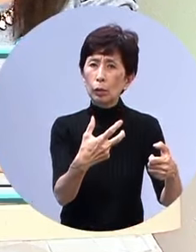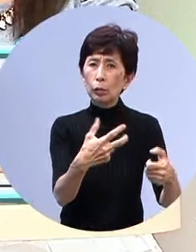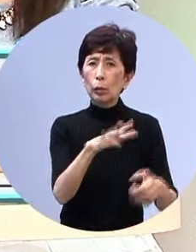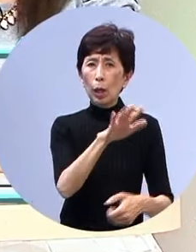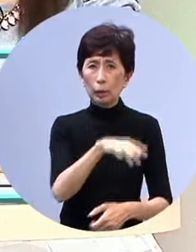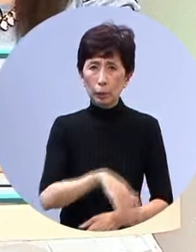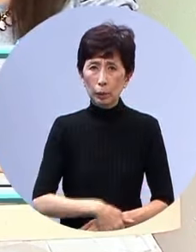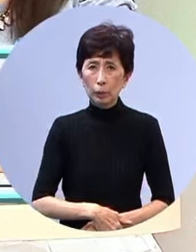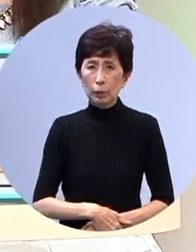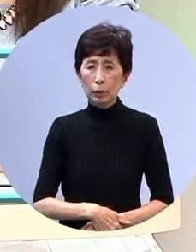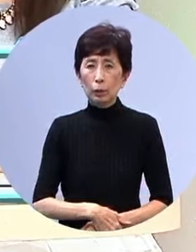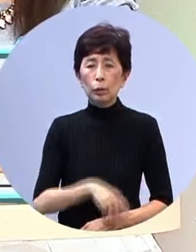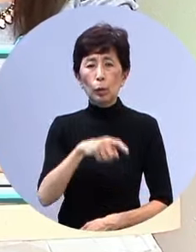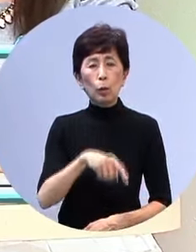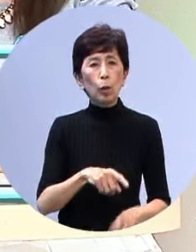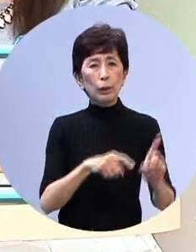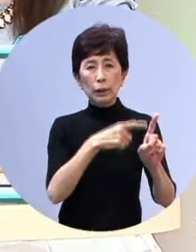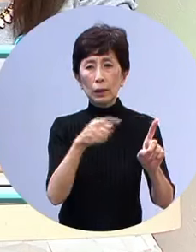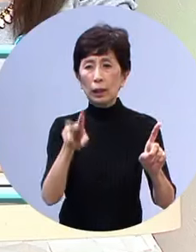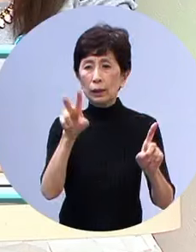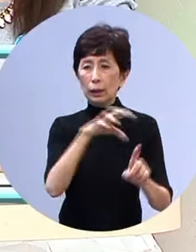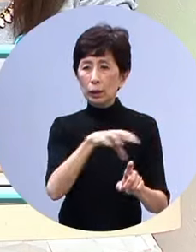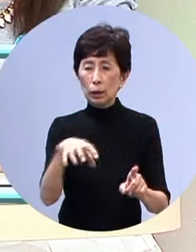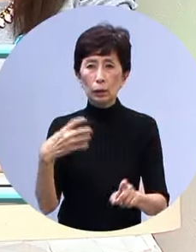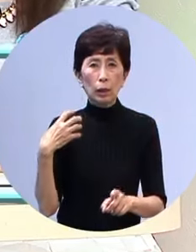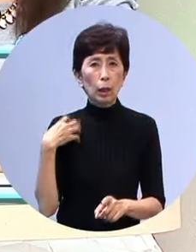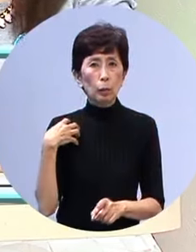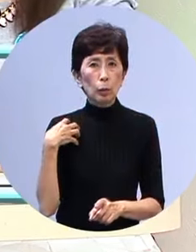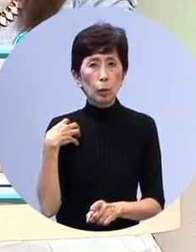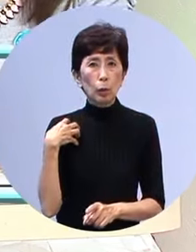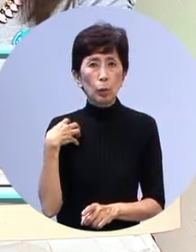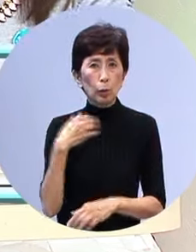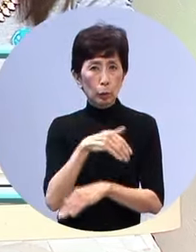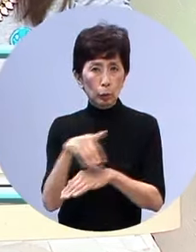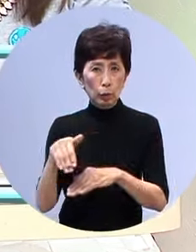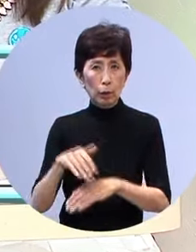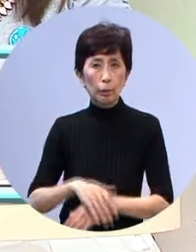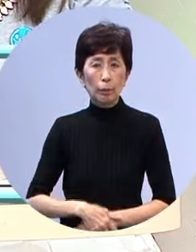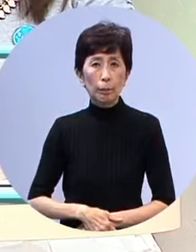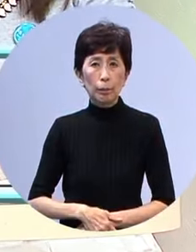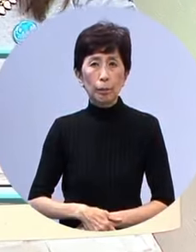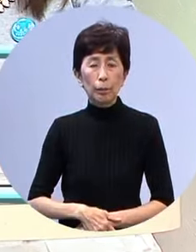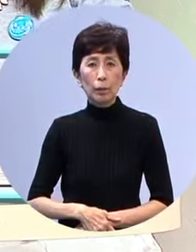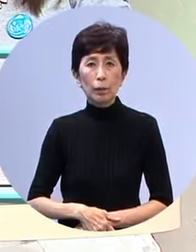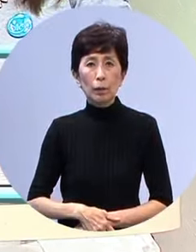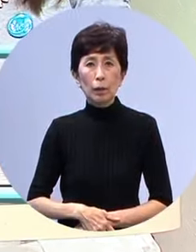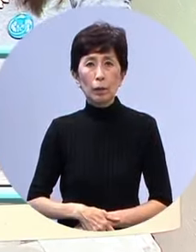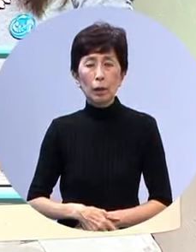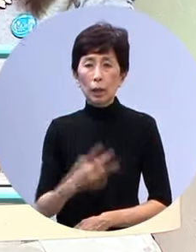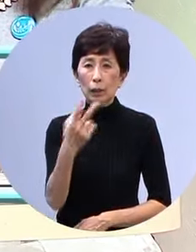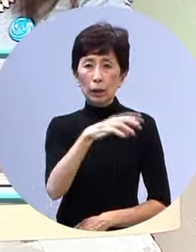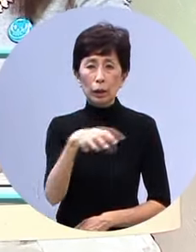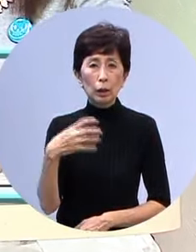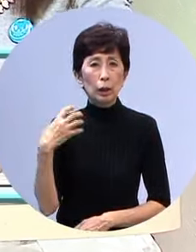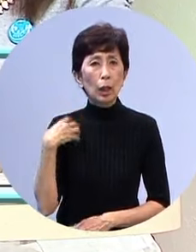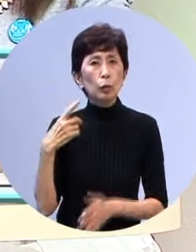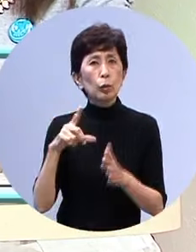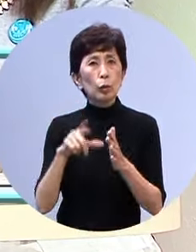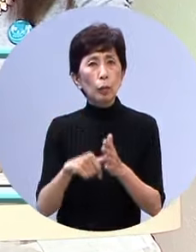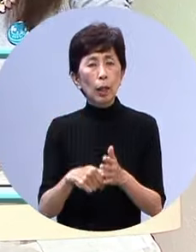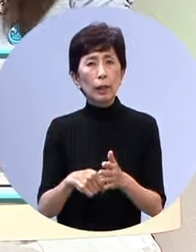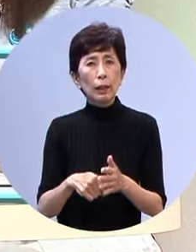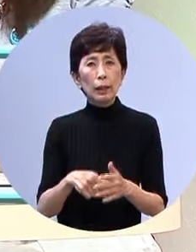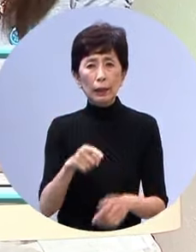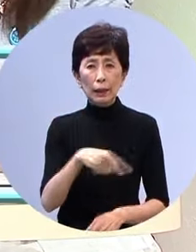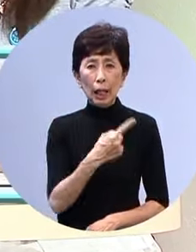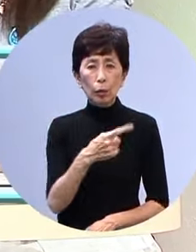調査区もしくは2調査区担当していただく予定です。そのため2調査区受け持つ場合には件数でいうと100